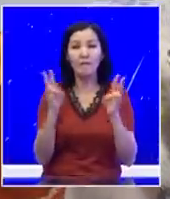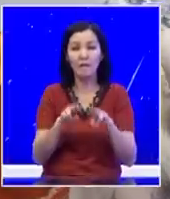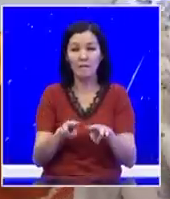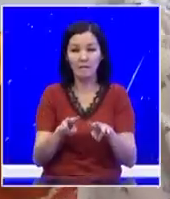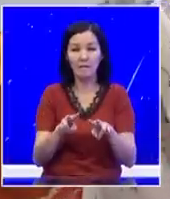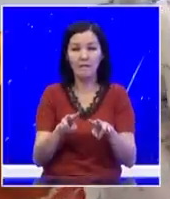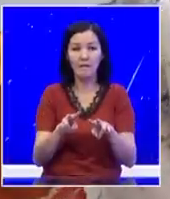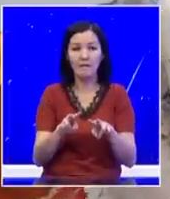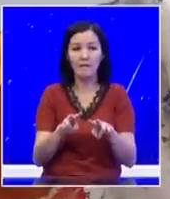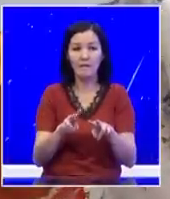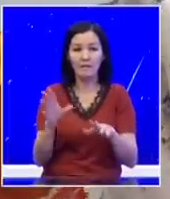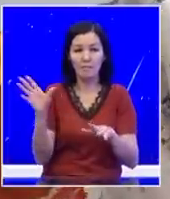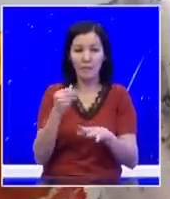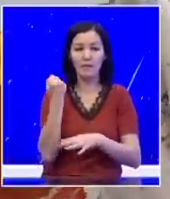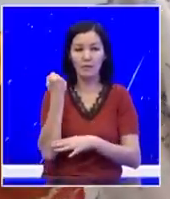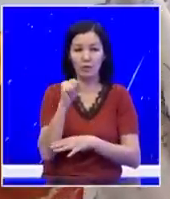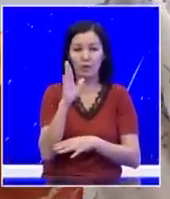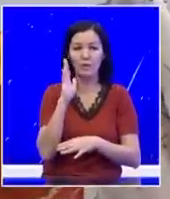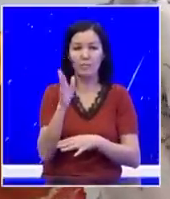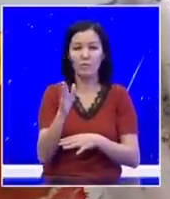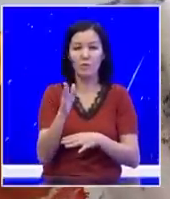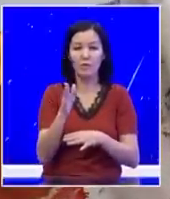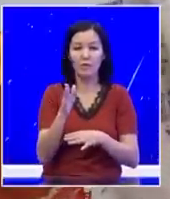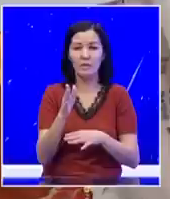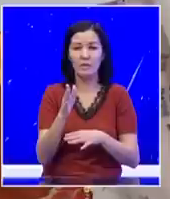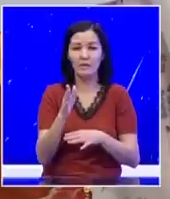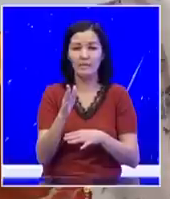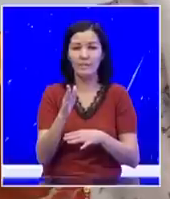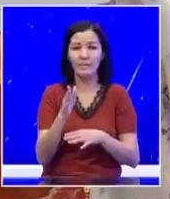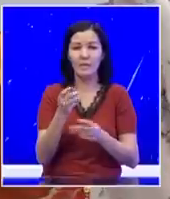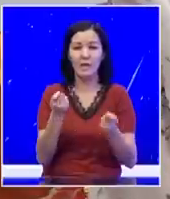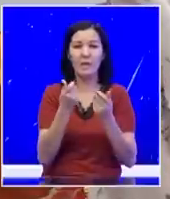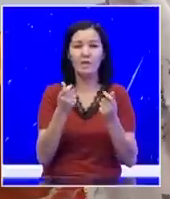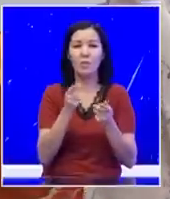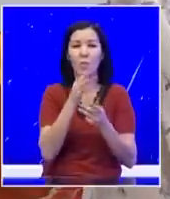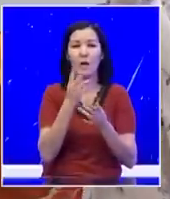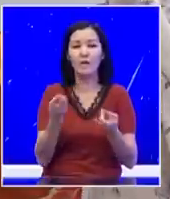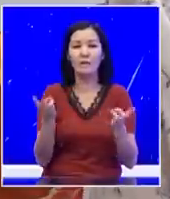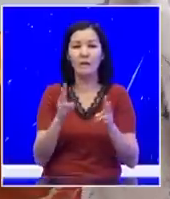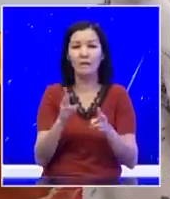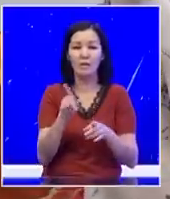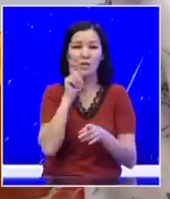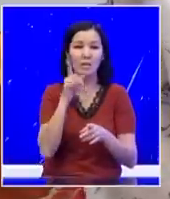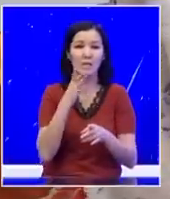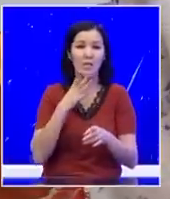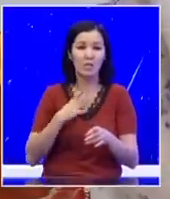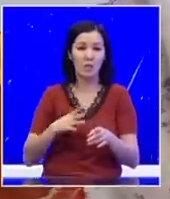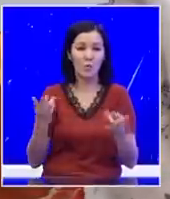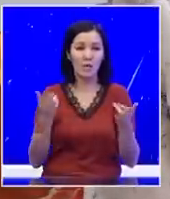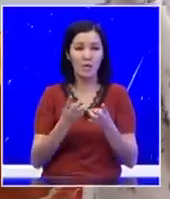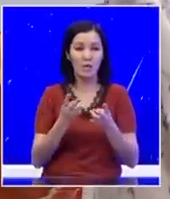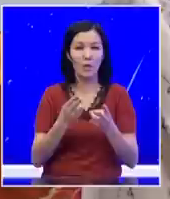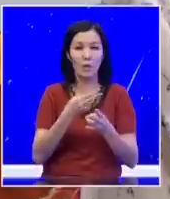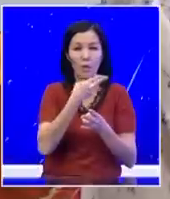осындайды енді Аллам көмектесіп тұр ғой енді. Қанша қиыншылық дейсен, қиыншылыққа да жастар шыдау керек.